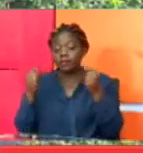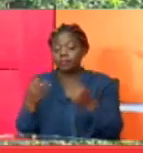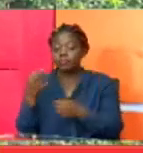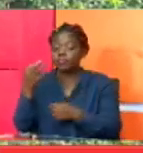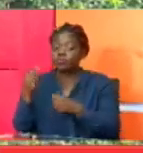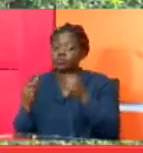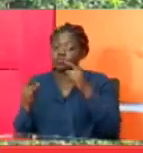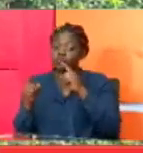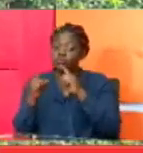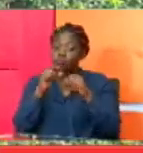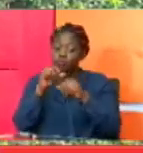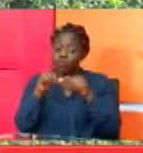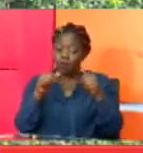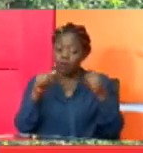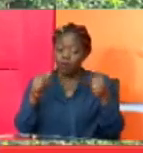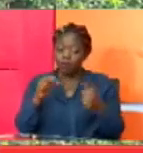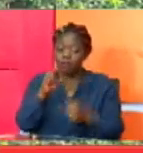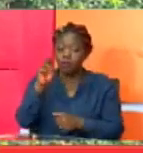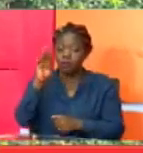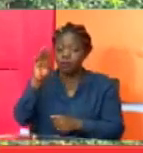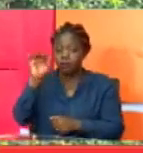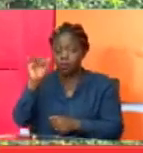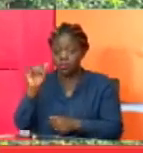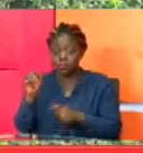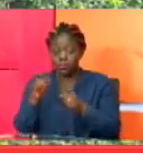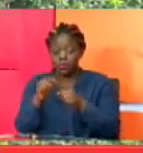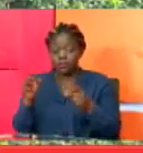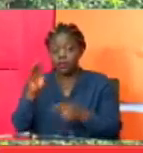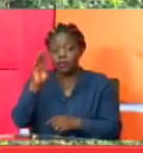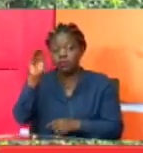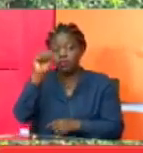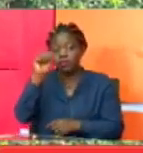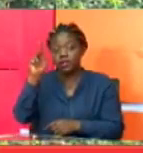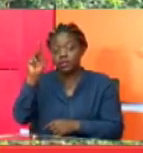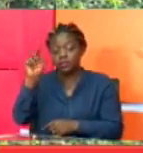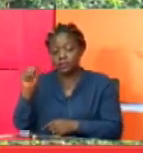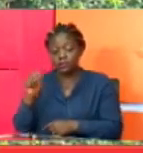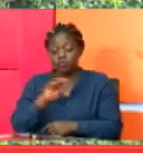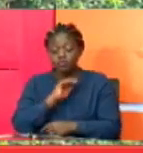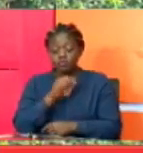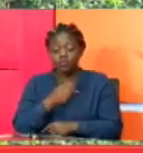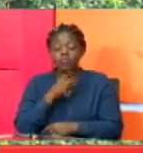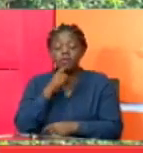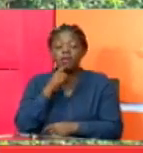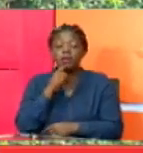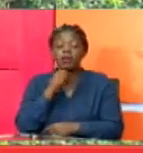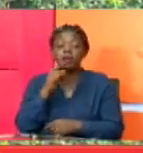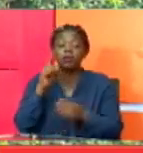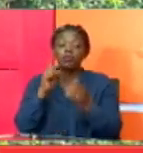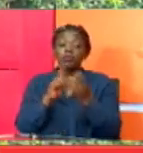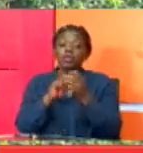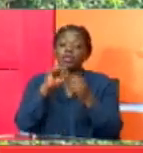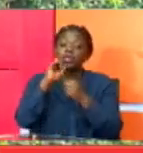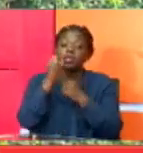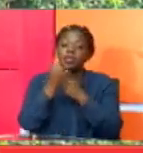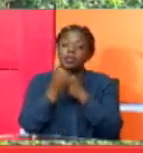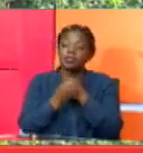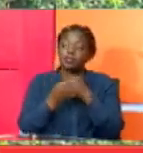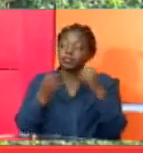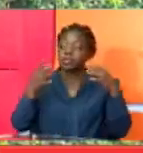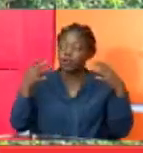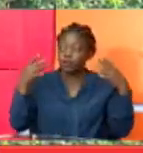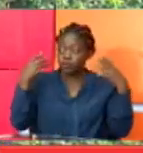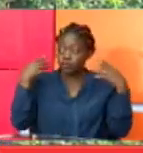zenjogeddeko rugby ne basketball abakyala n'abaami okufuna emirimu